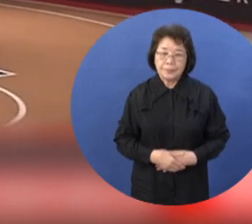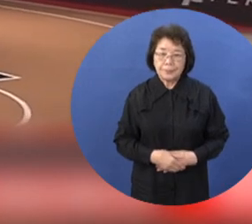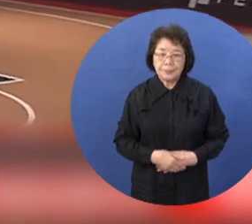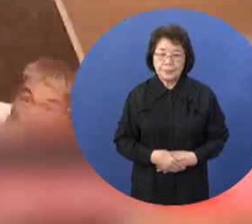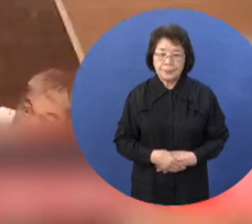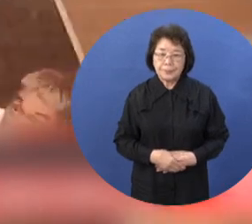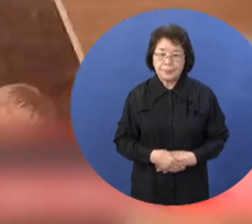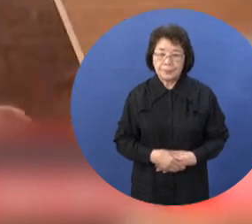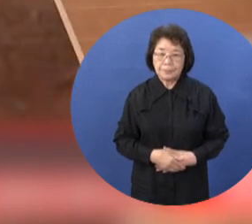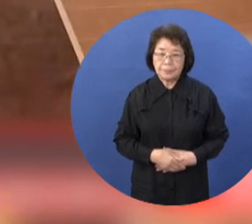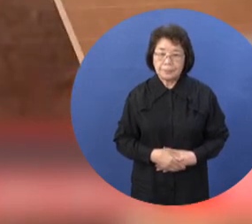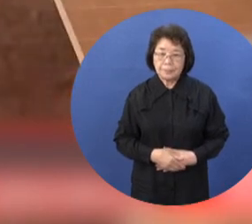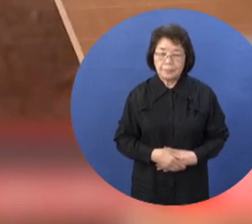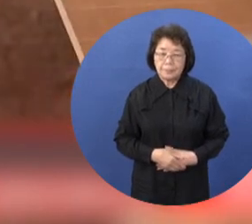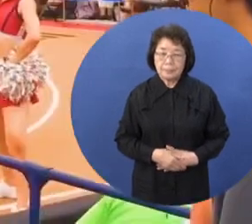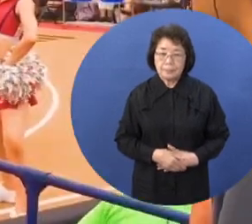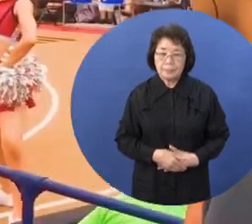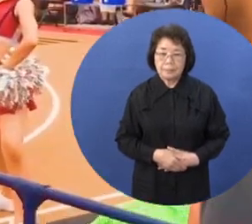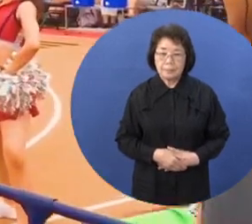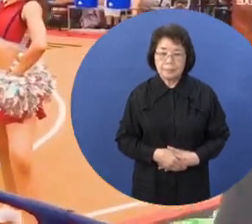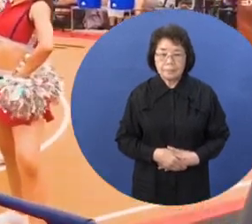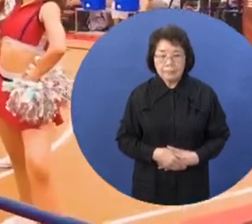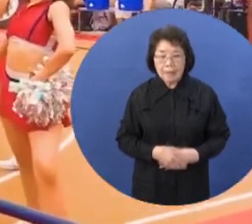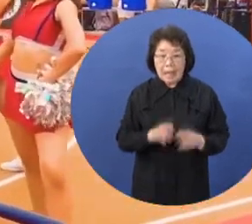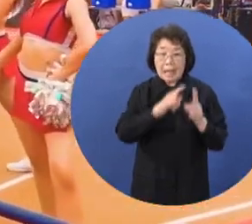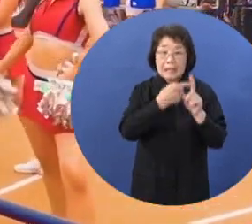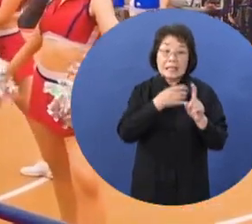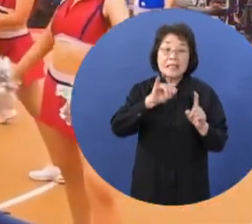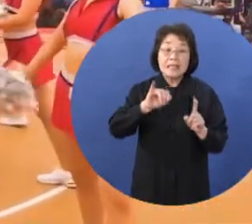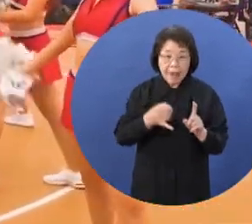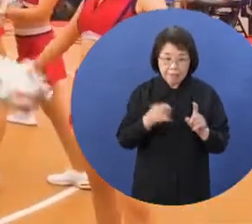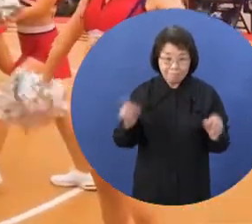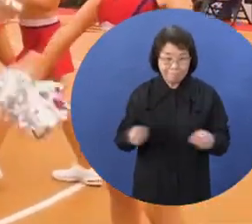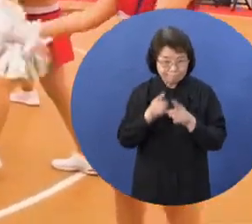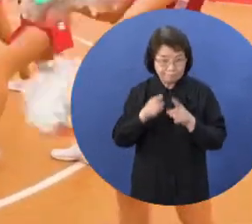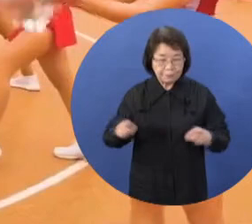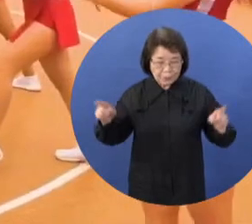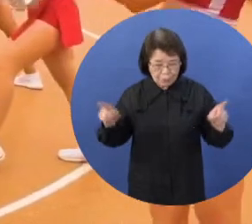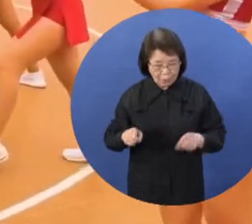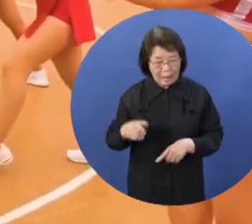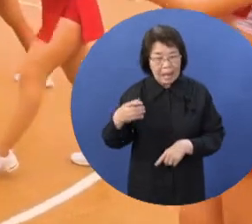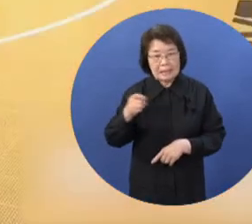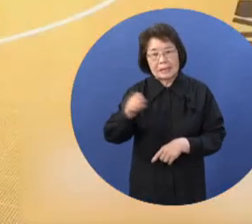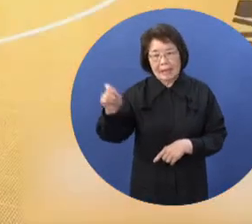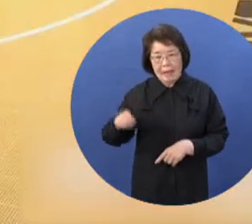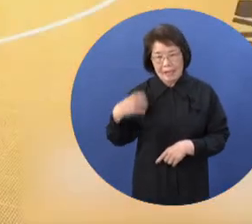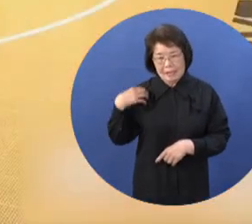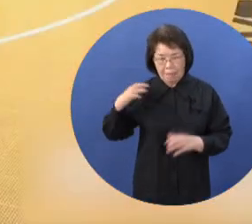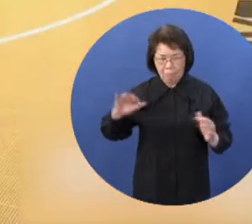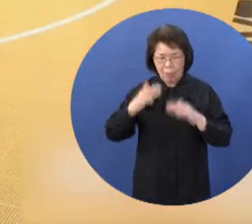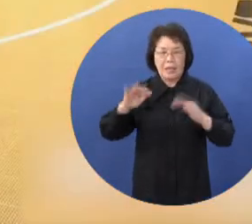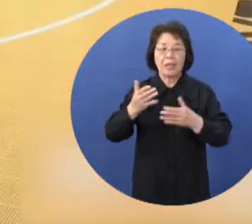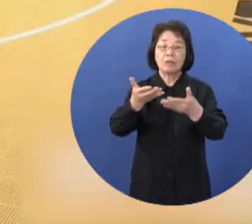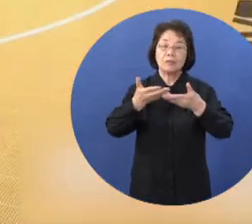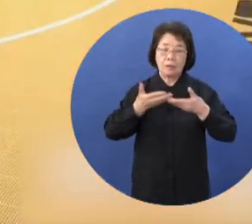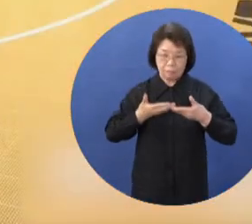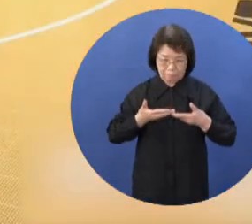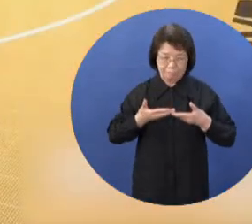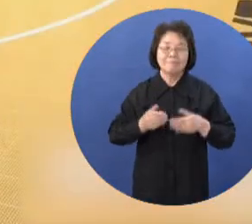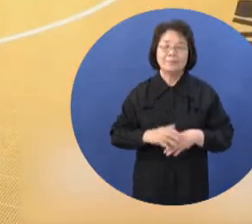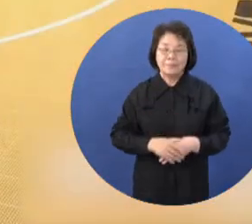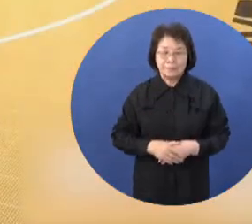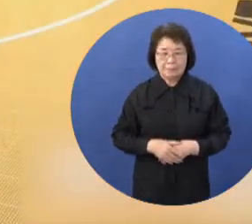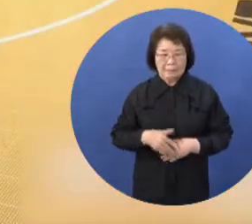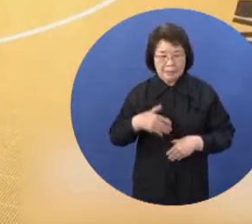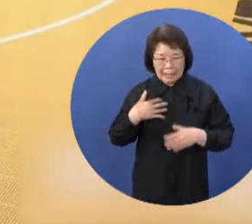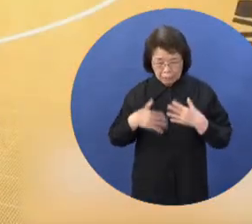一体何なのでしょう。 結構 DJ が入ったり MC が盛り上げて喋ったりって、結構陽気な感じの音楽